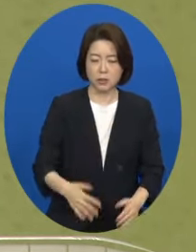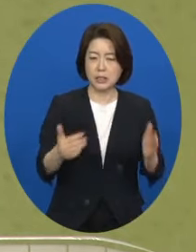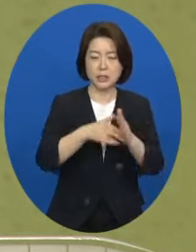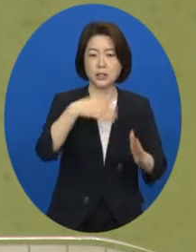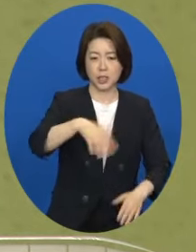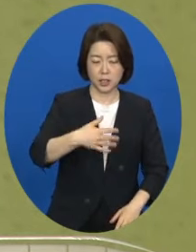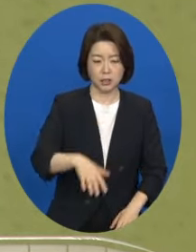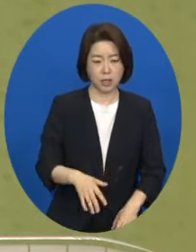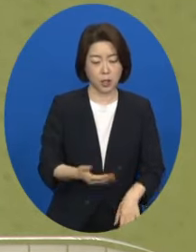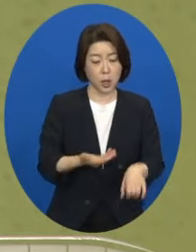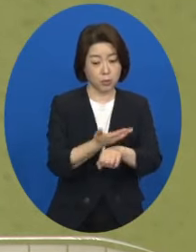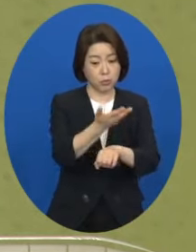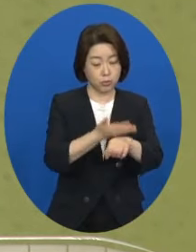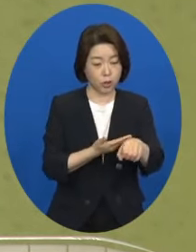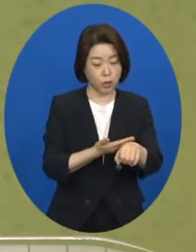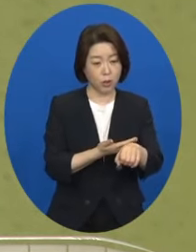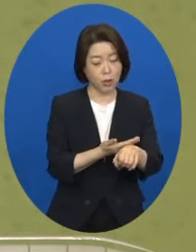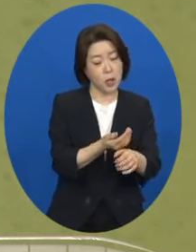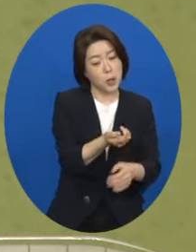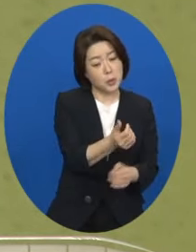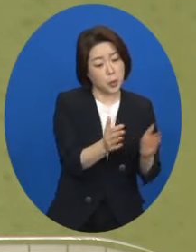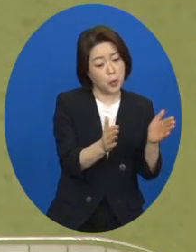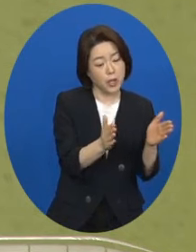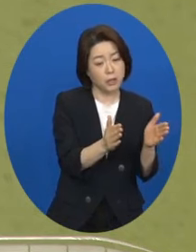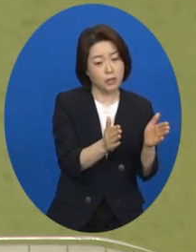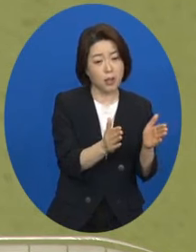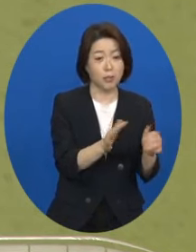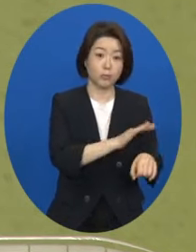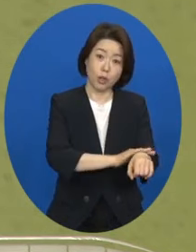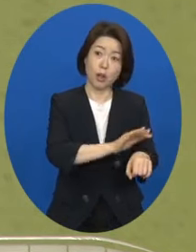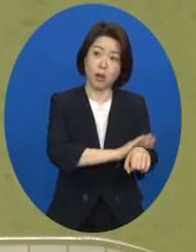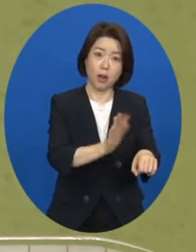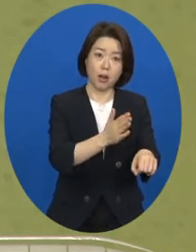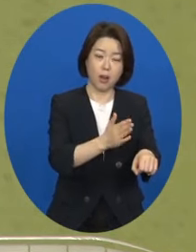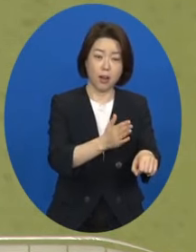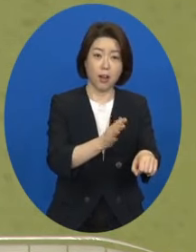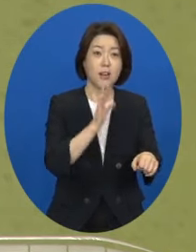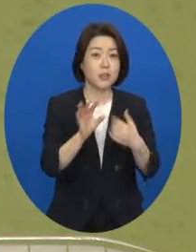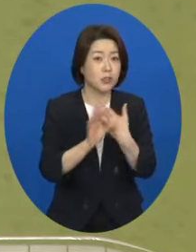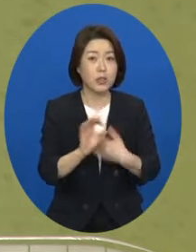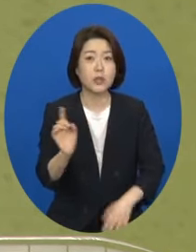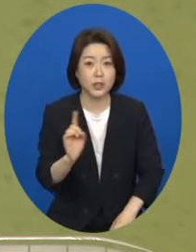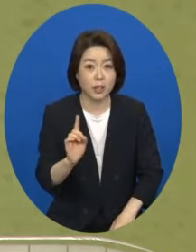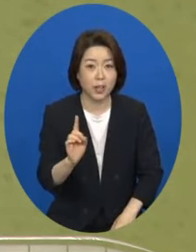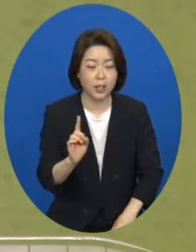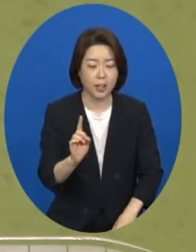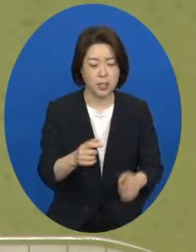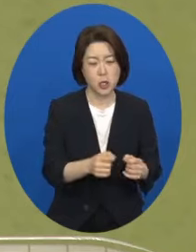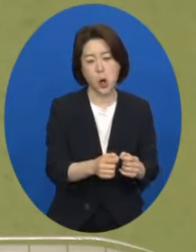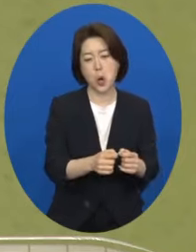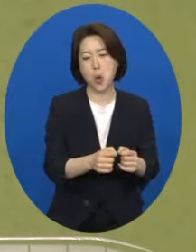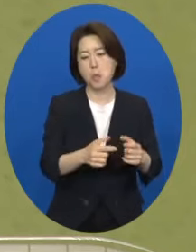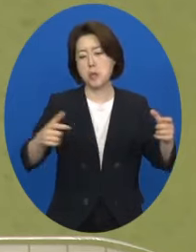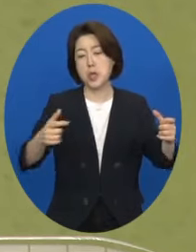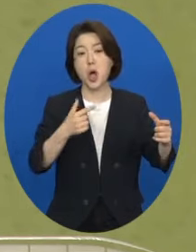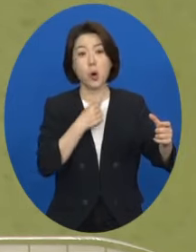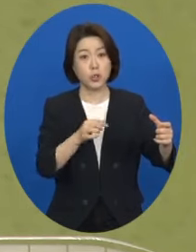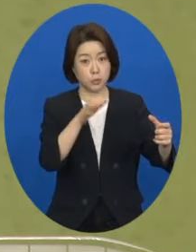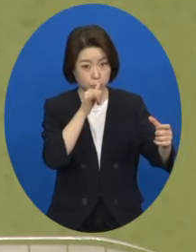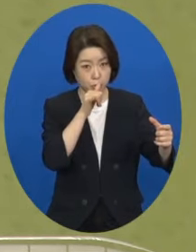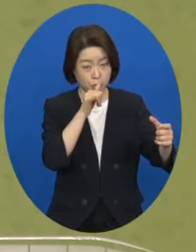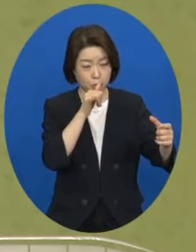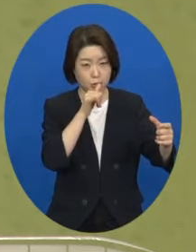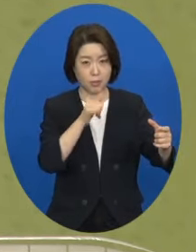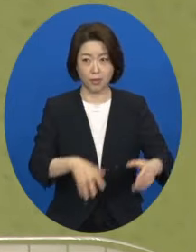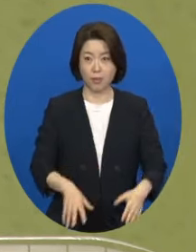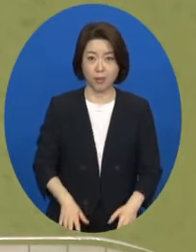잘 되면 어떤 마음이 들어요? 좀 더 크게 해보고 싶은 마음이 들어요. 들어요. 아 이거 안 들면 많이